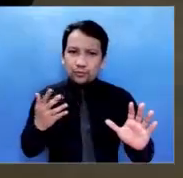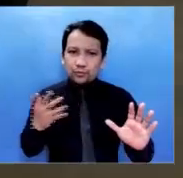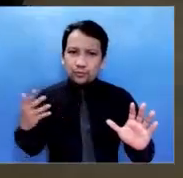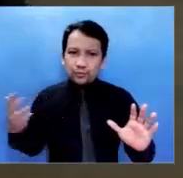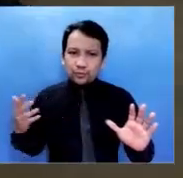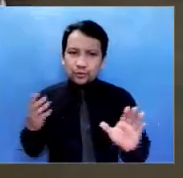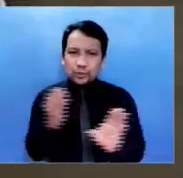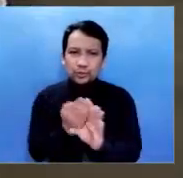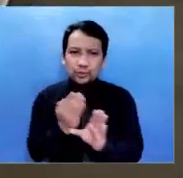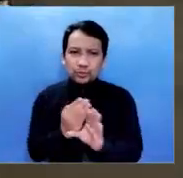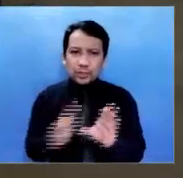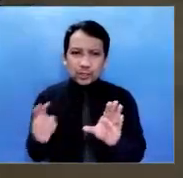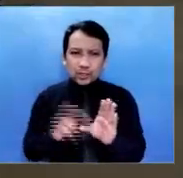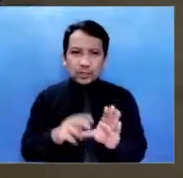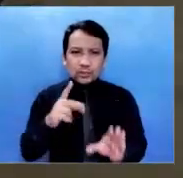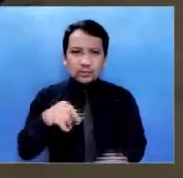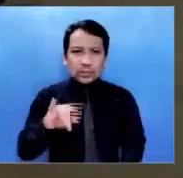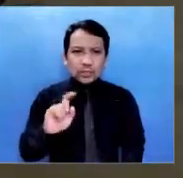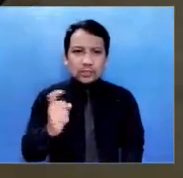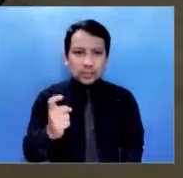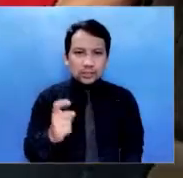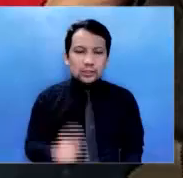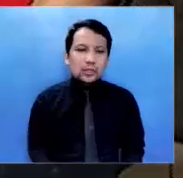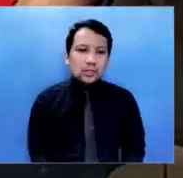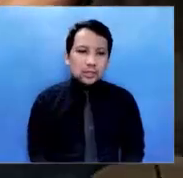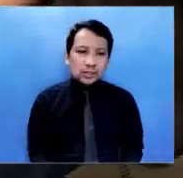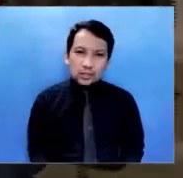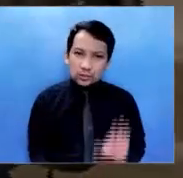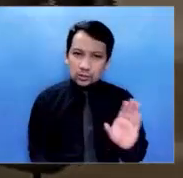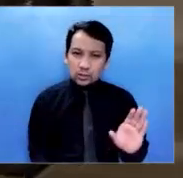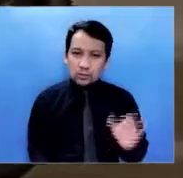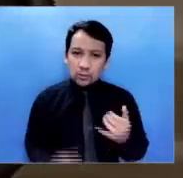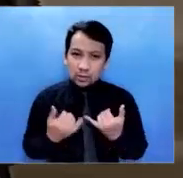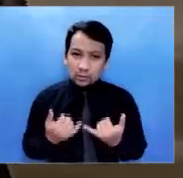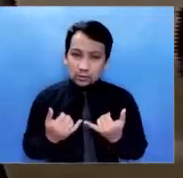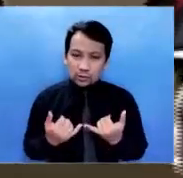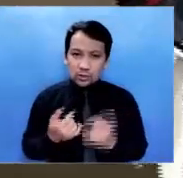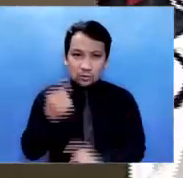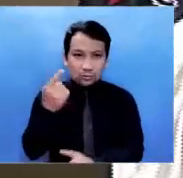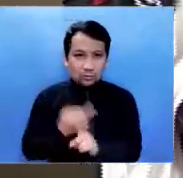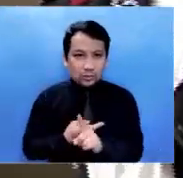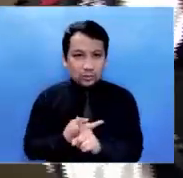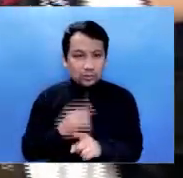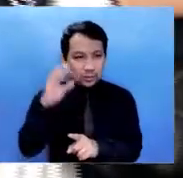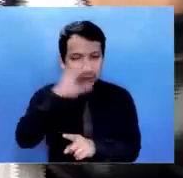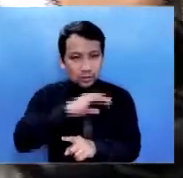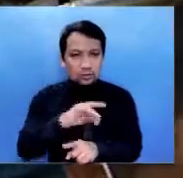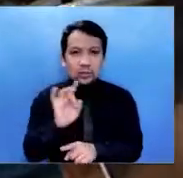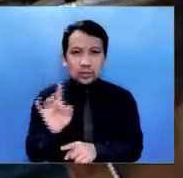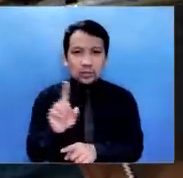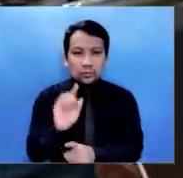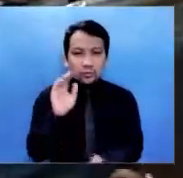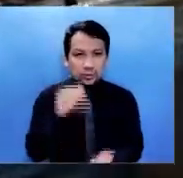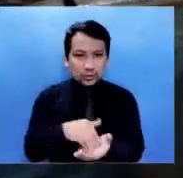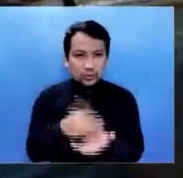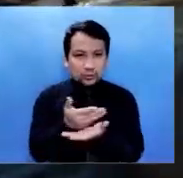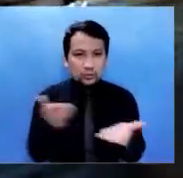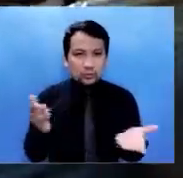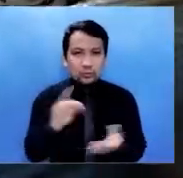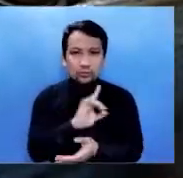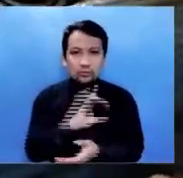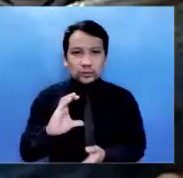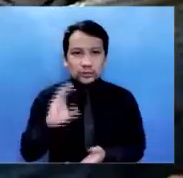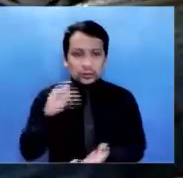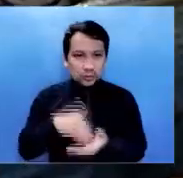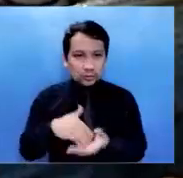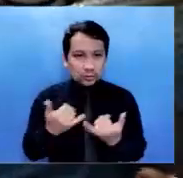sa Parañaque Integrated Terminal Exchange. Ngayong buwan nga, umaabot sa 81,000 hanggang 100,000 ang